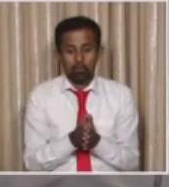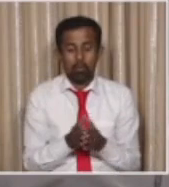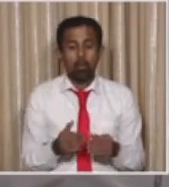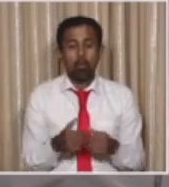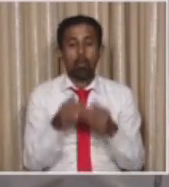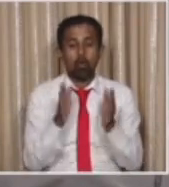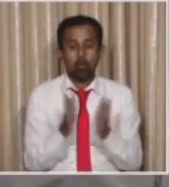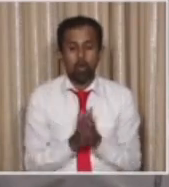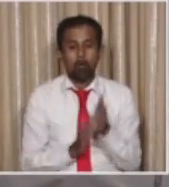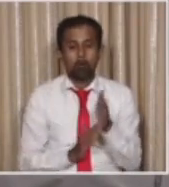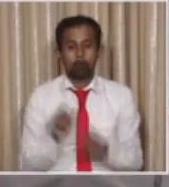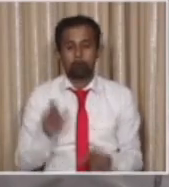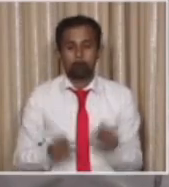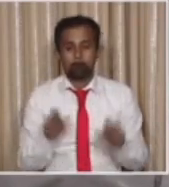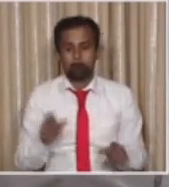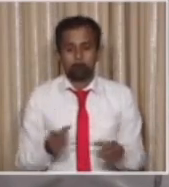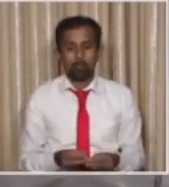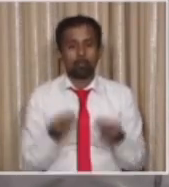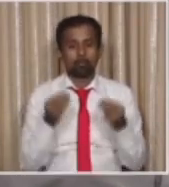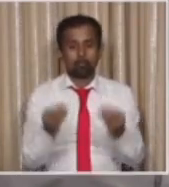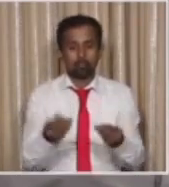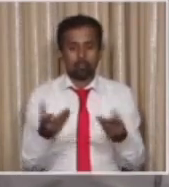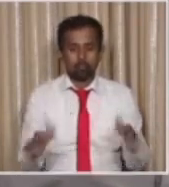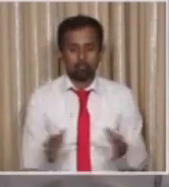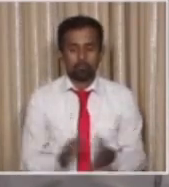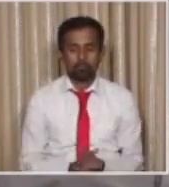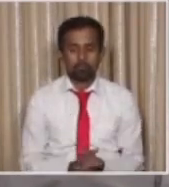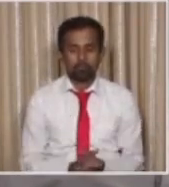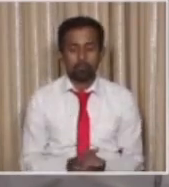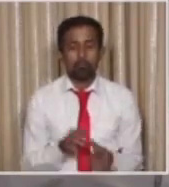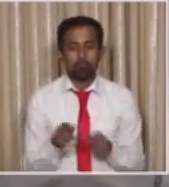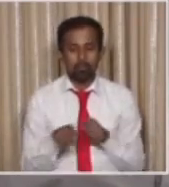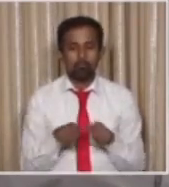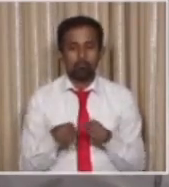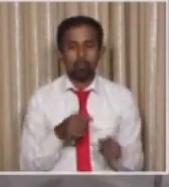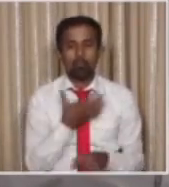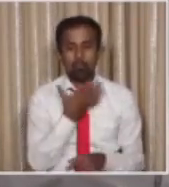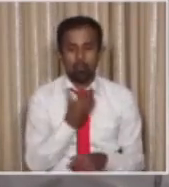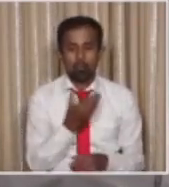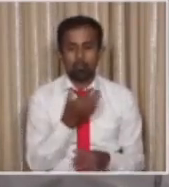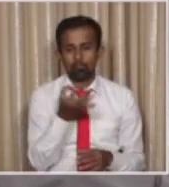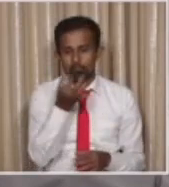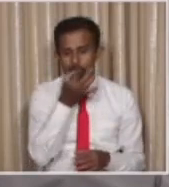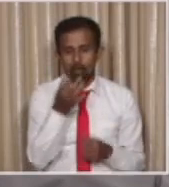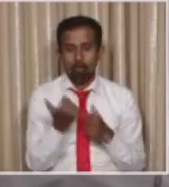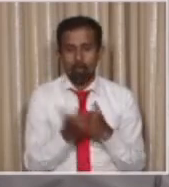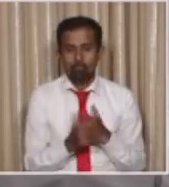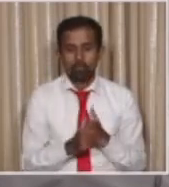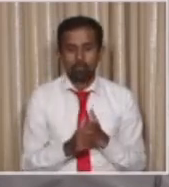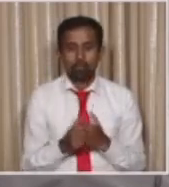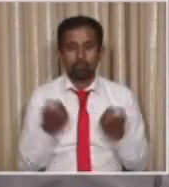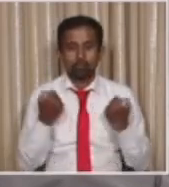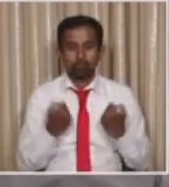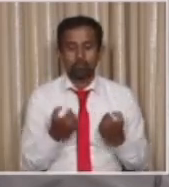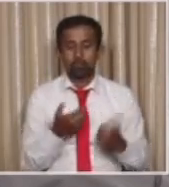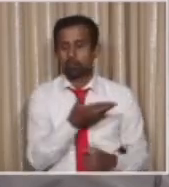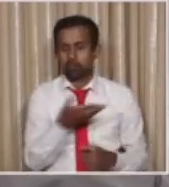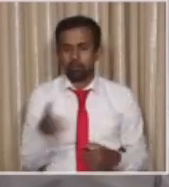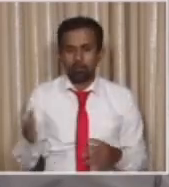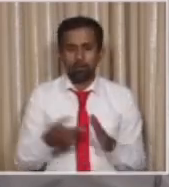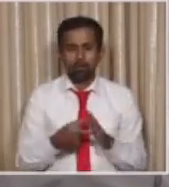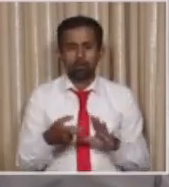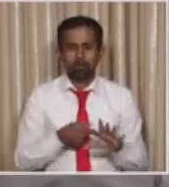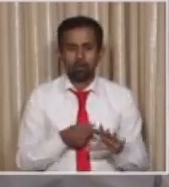සියලුම සමාජිකයන්ට මේ වෙනුවට ඉදිරිපත් කළා තියෙනවා. එහෙනම් මේ වගේ බොරු චෝදනා හදමින් සභාපතිවරයා ඉවත් කරගන්න දඟලන්නේ